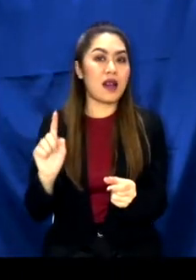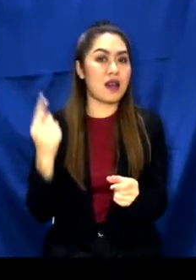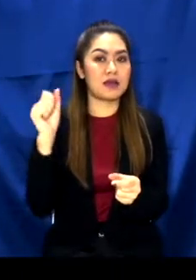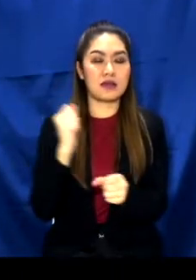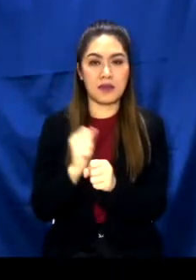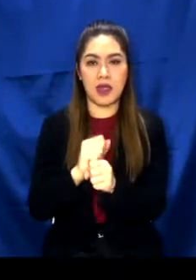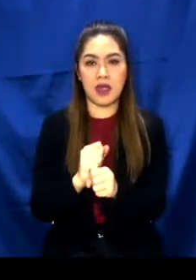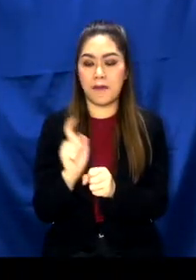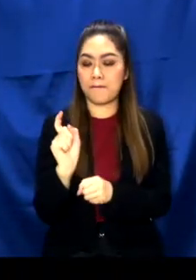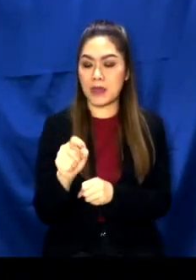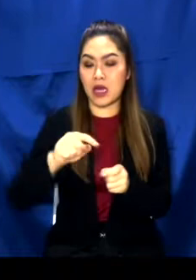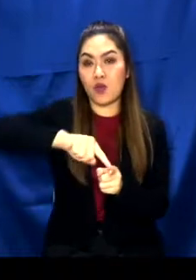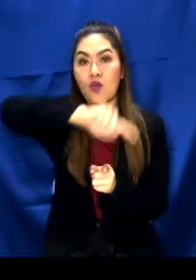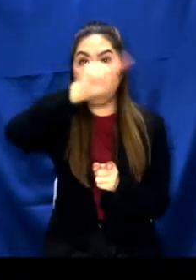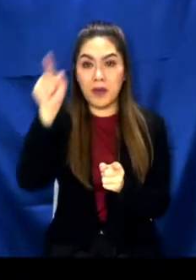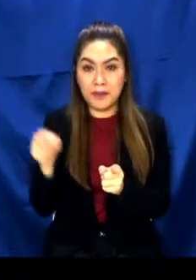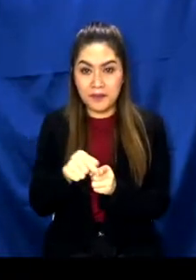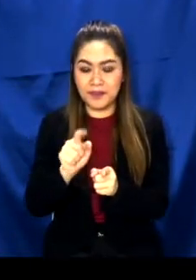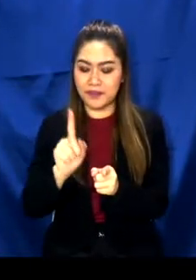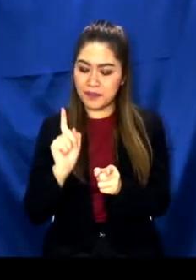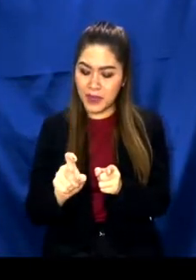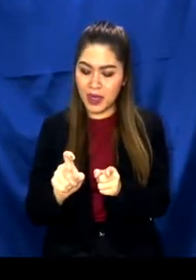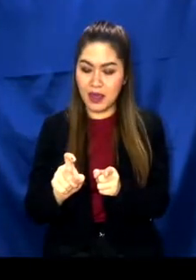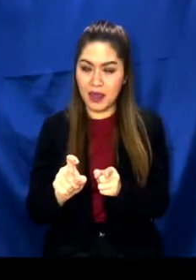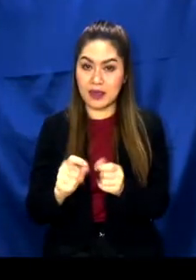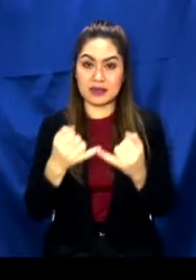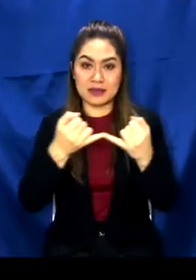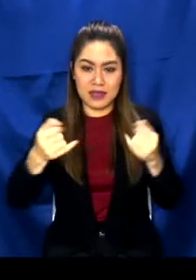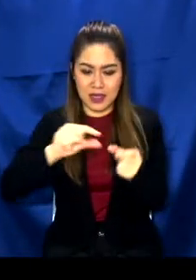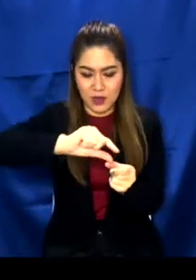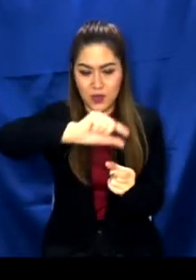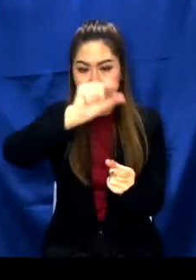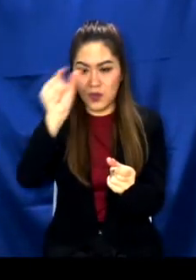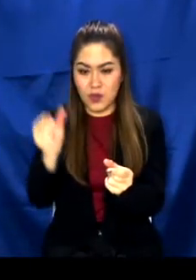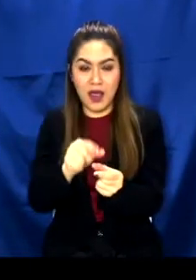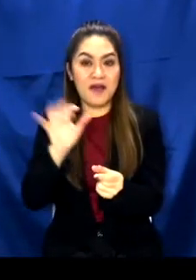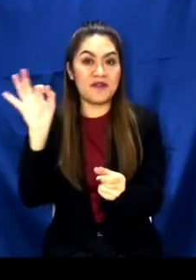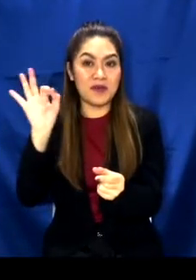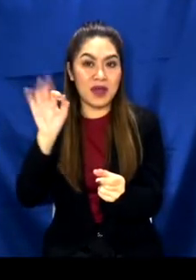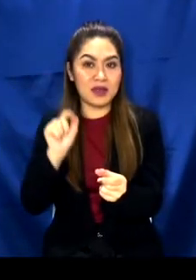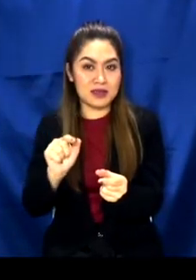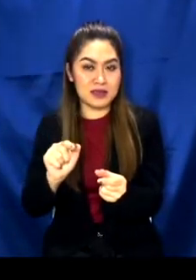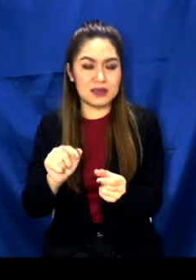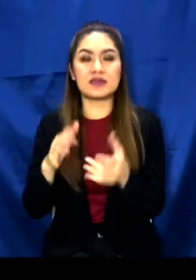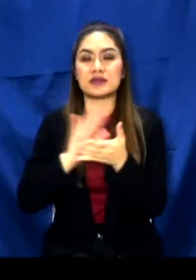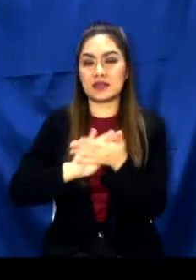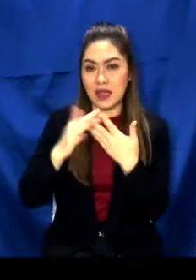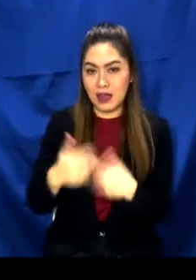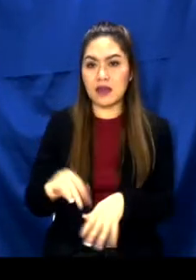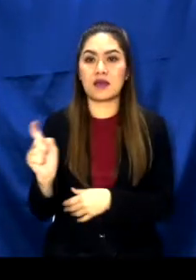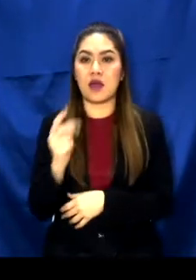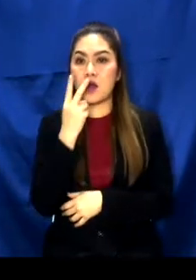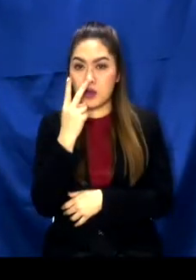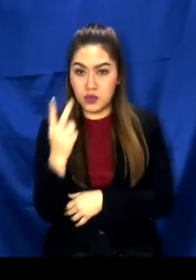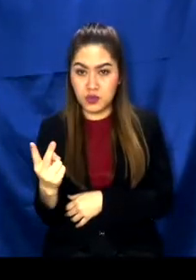กที่วัตถุ1ทีก่อนให้ขึ้นเป็นขอบแล้วก็เป็นเส้นสีฟ้าแบบนี้นะคะจากนั้นให้เราดู